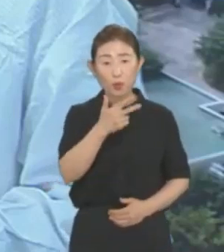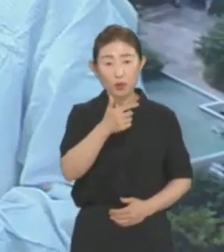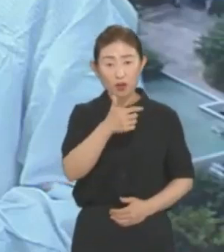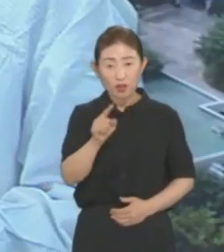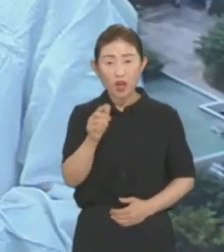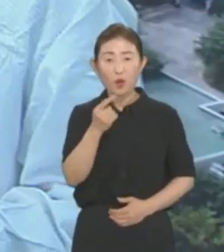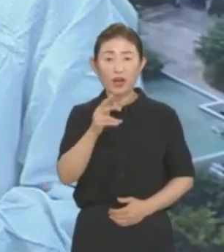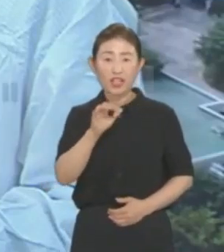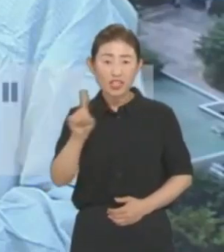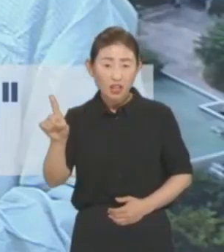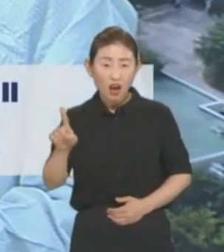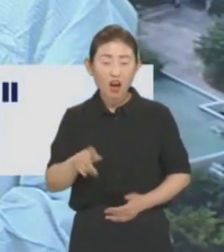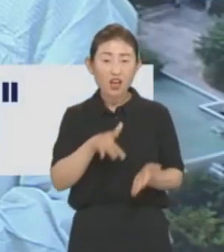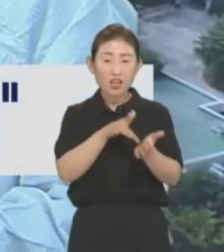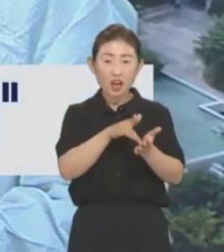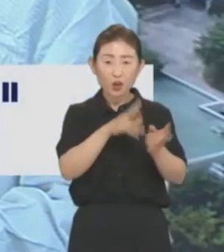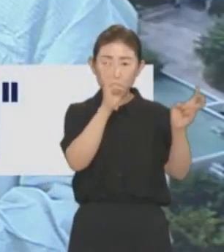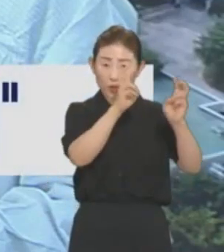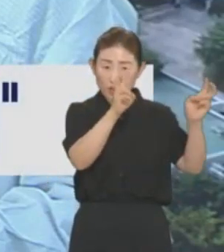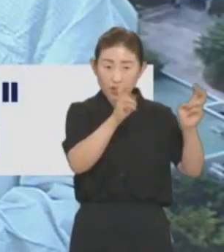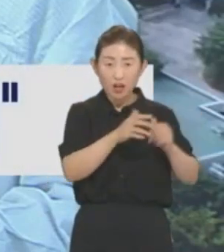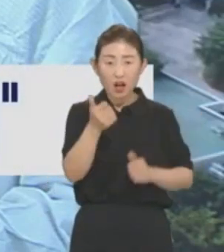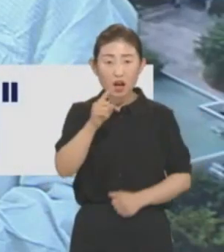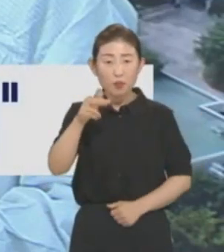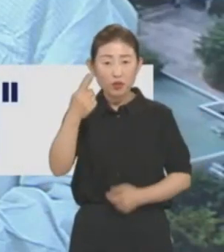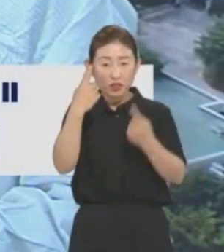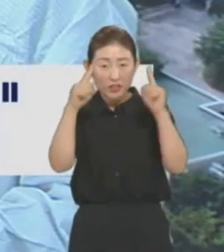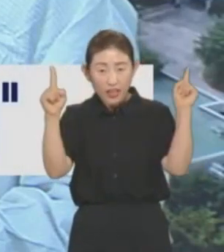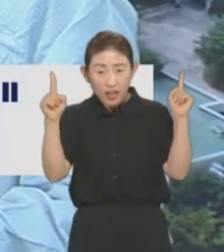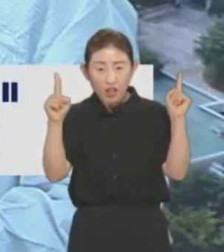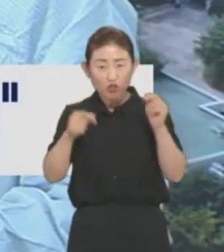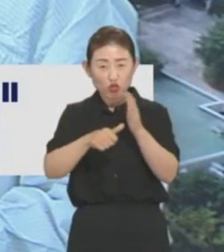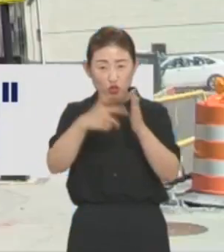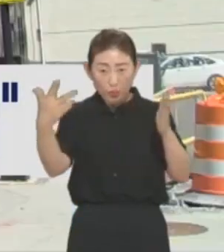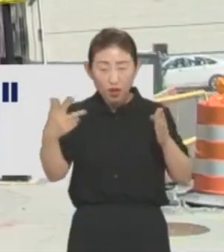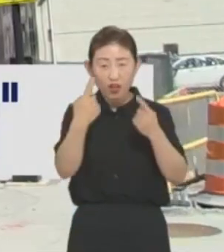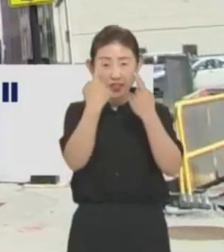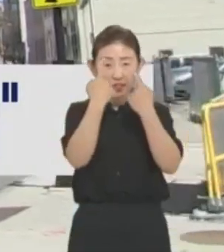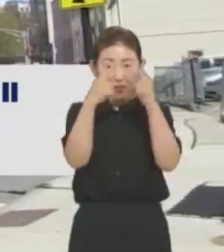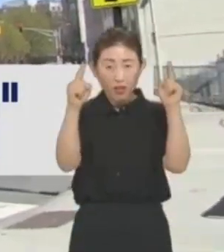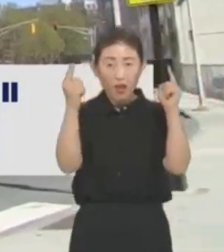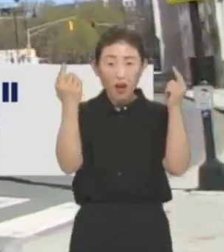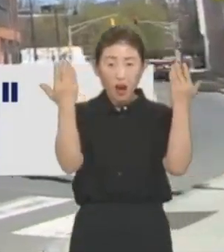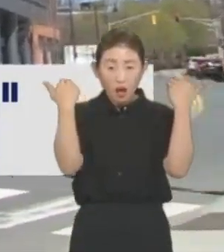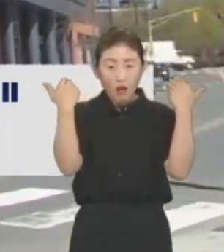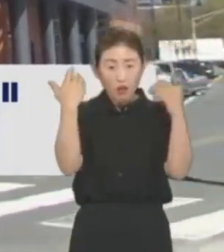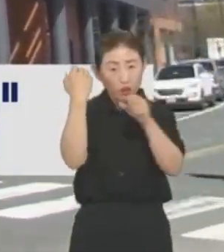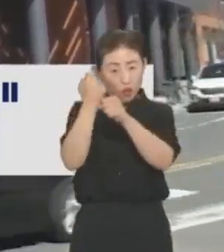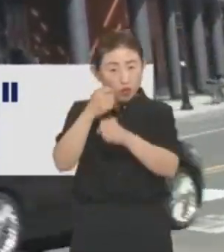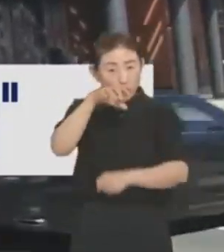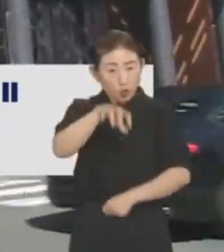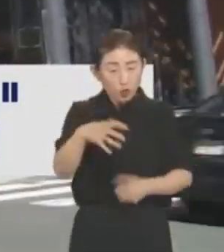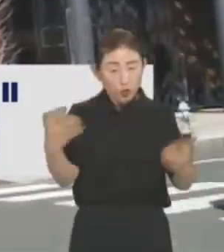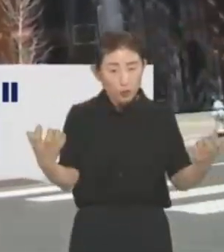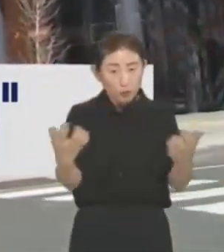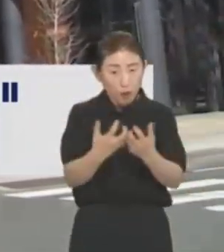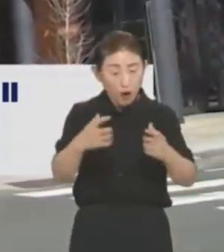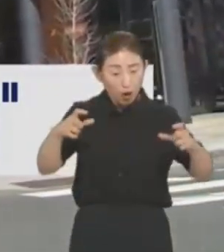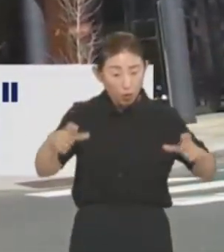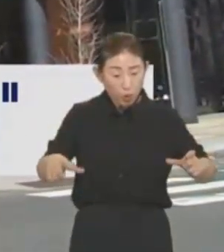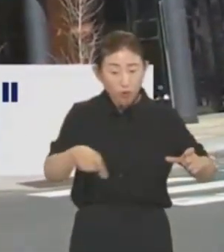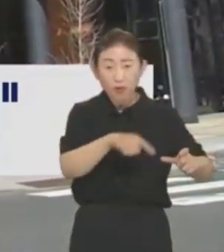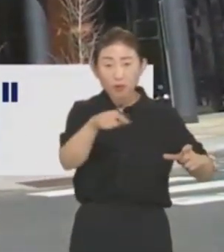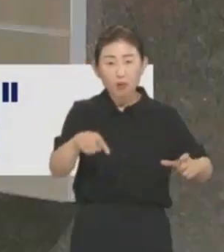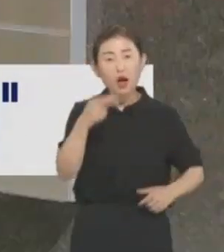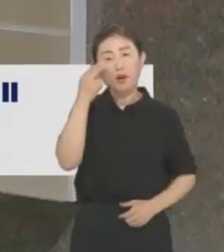모더나와 화이자 등 바이오 기업을 비롯해 하버드대와 MIT 공개 등 유명 대학들과 첨단연구소가 밀집해